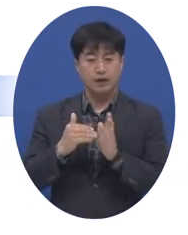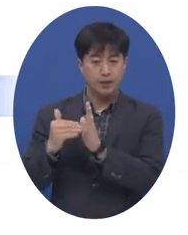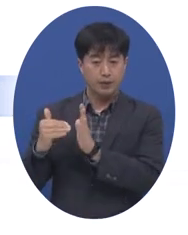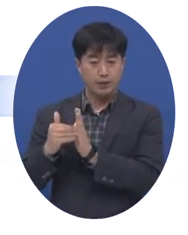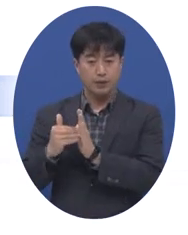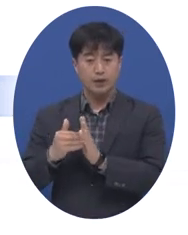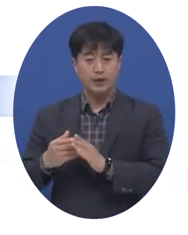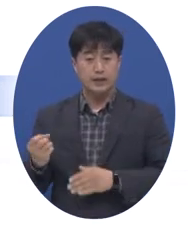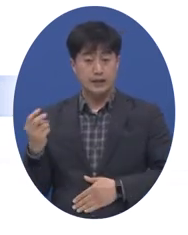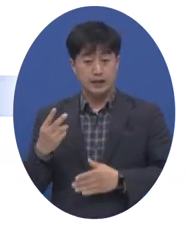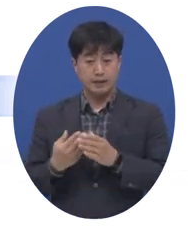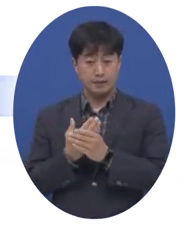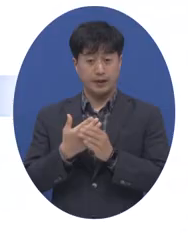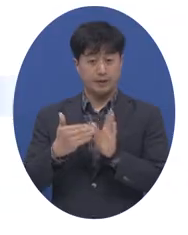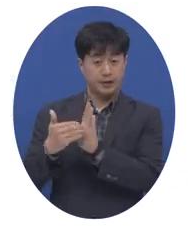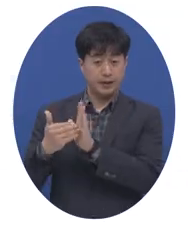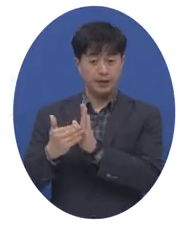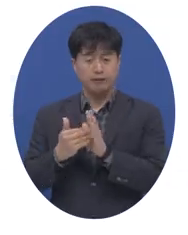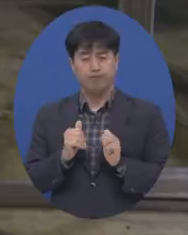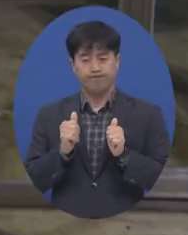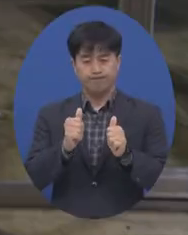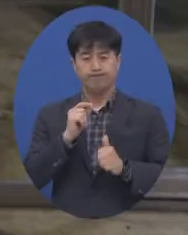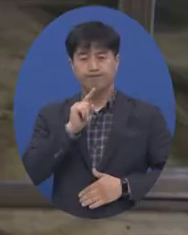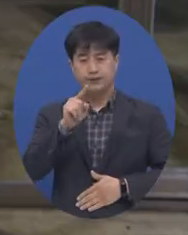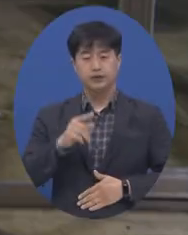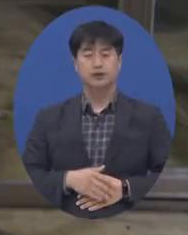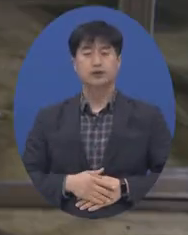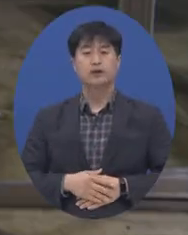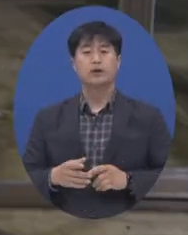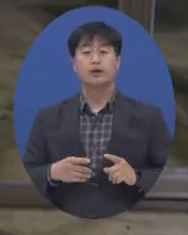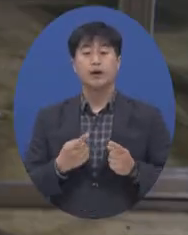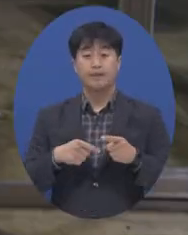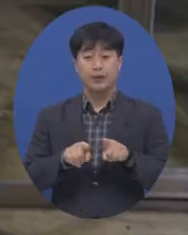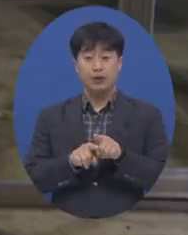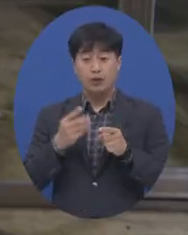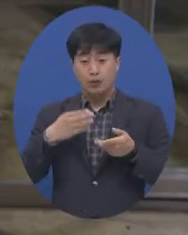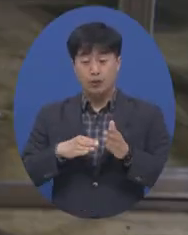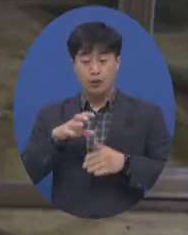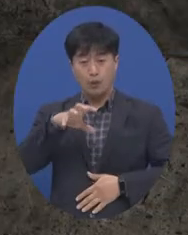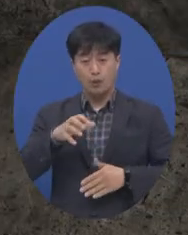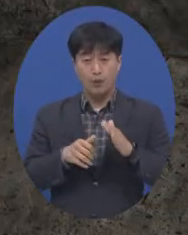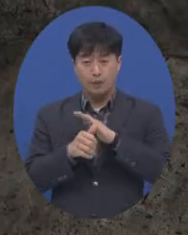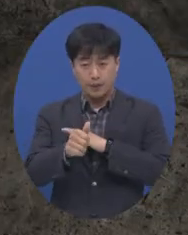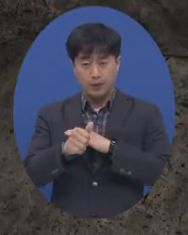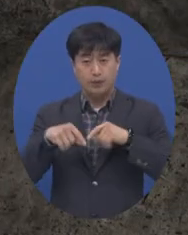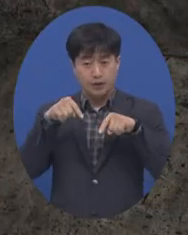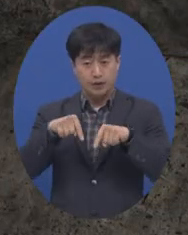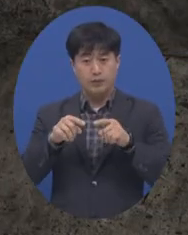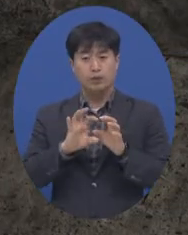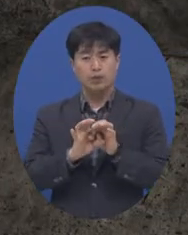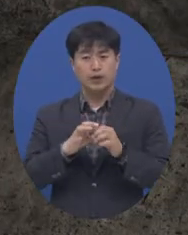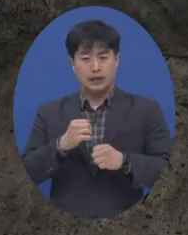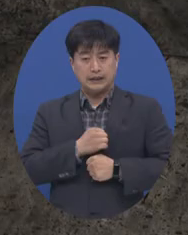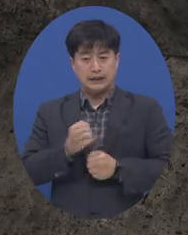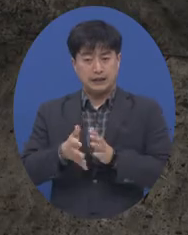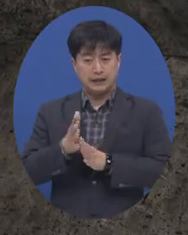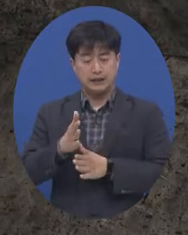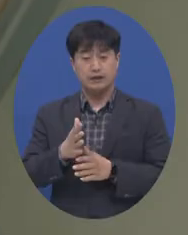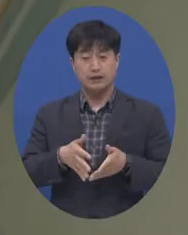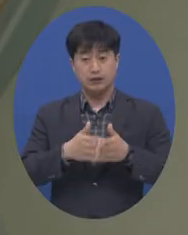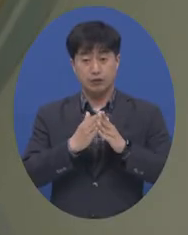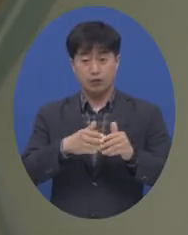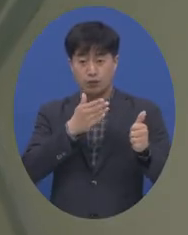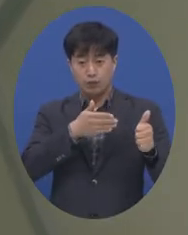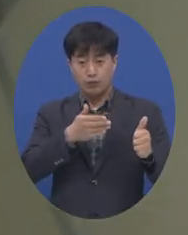대처하며 재발 방지에 최선을 다하겠습니다. 이와 함께 도는 현장 방문 멘토링을 통해 안전시설 설치를